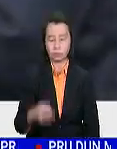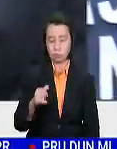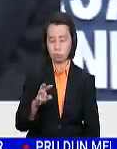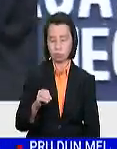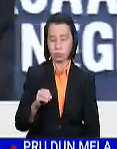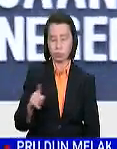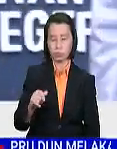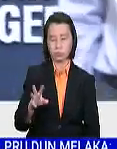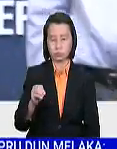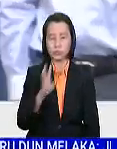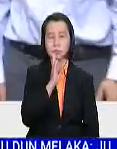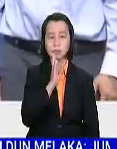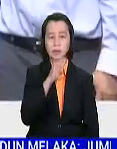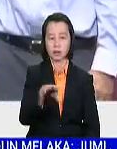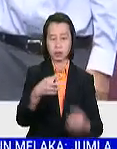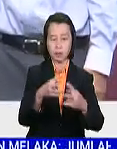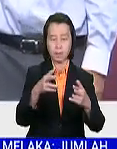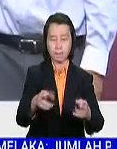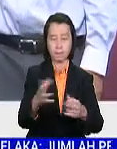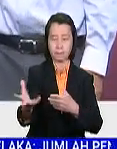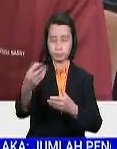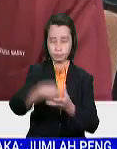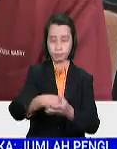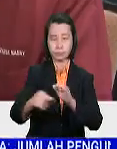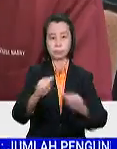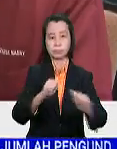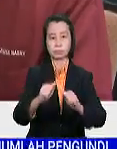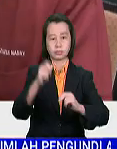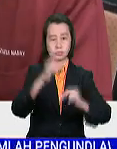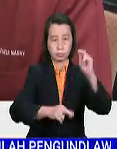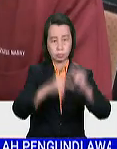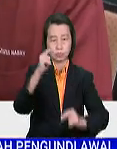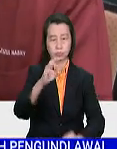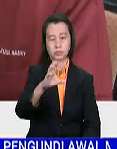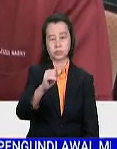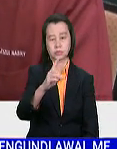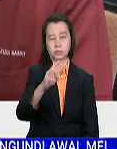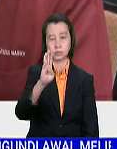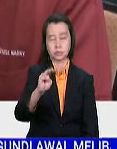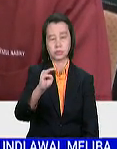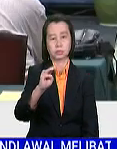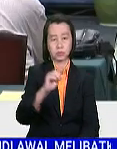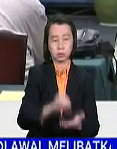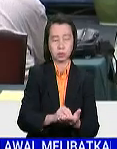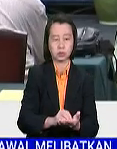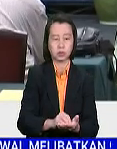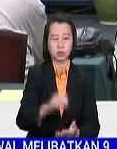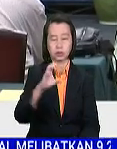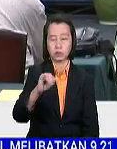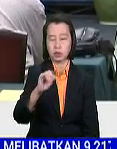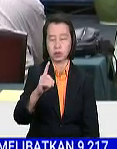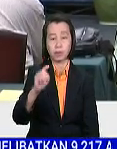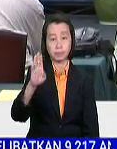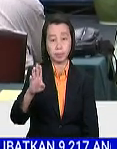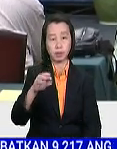bercakap dalam Sidang mediasi lepas meresmikan seminar lebar urus menjadi industri pembinaan side dish and bahkan Dalam pada